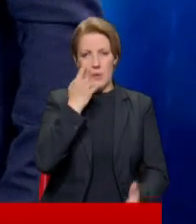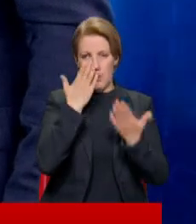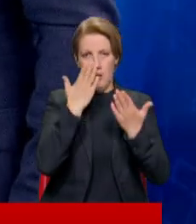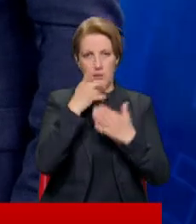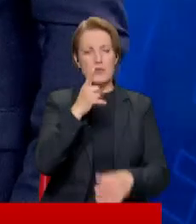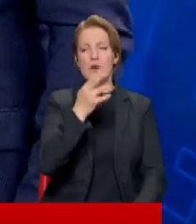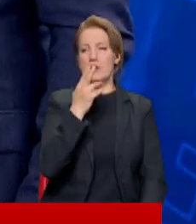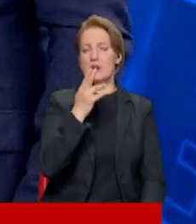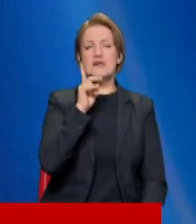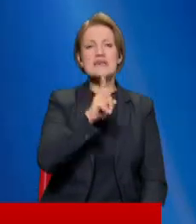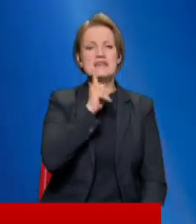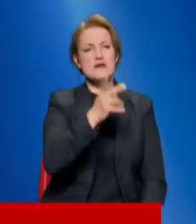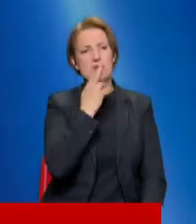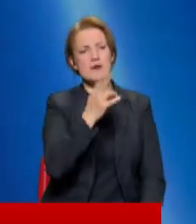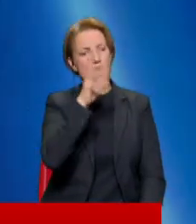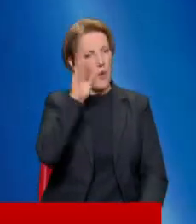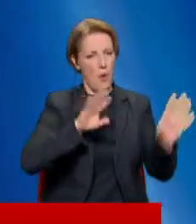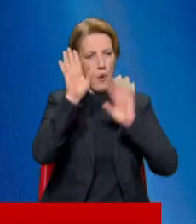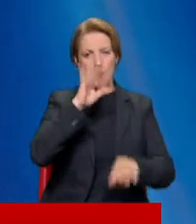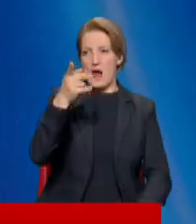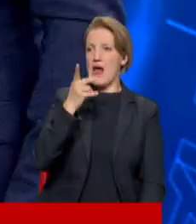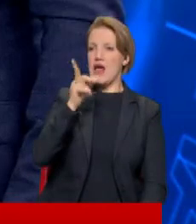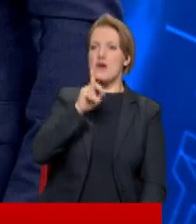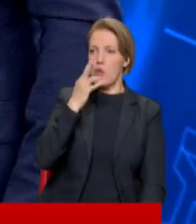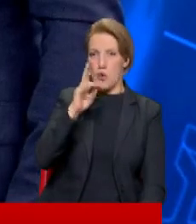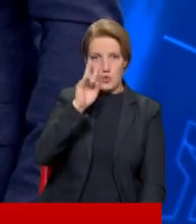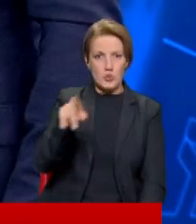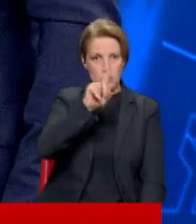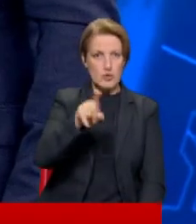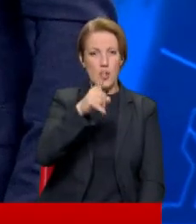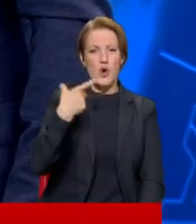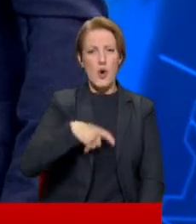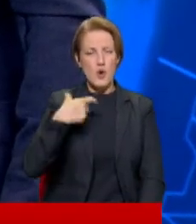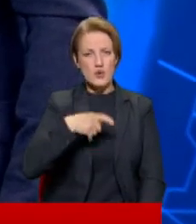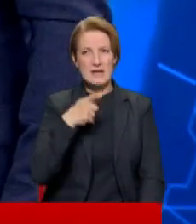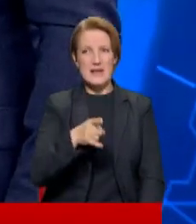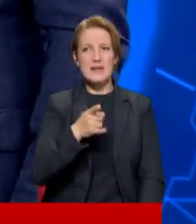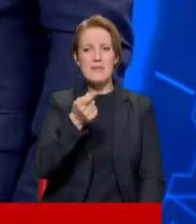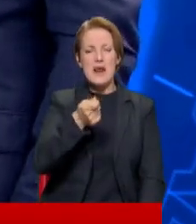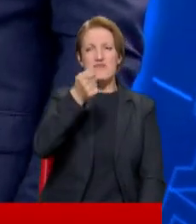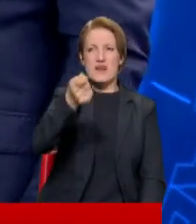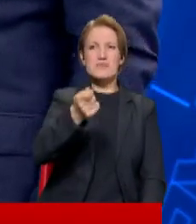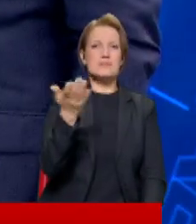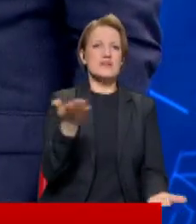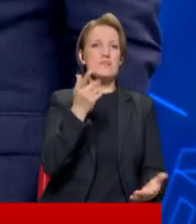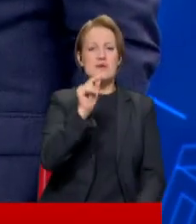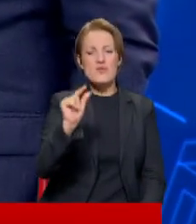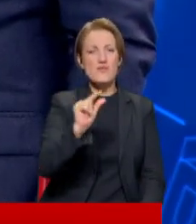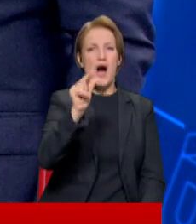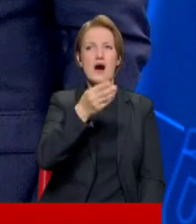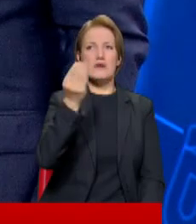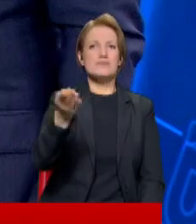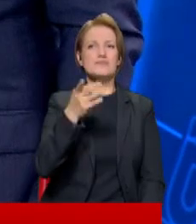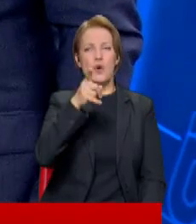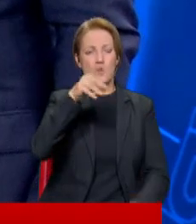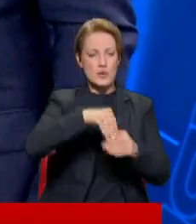bir çocuk gördünüz mü peki bu kadar öğretmenimizle devlet okulları değil özel okullar devlet okulu kadar para vermekte nasıl En azından bir miktar üretiyorlar